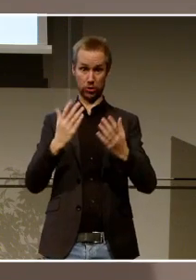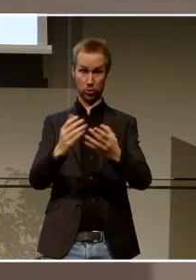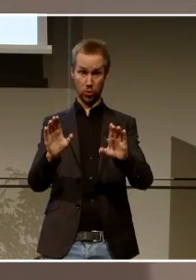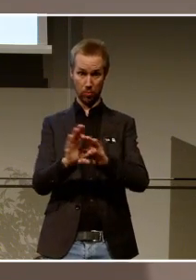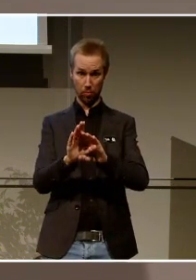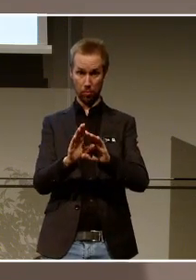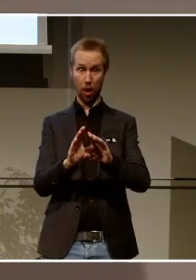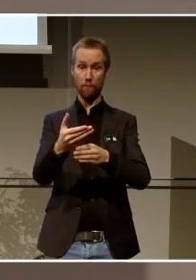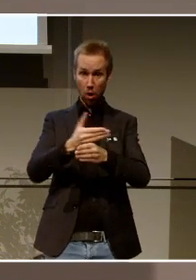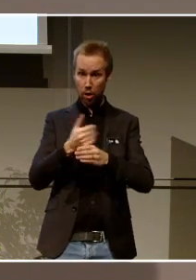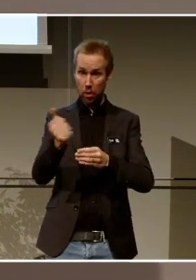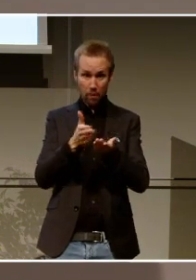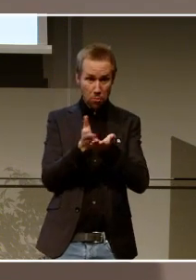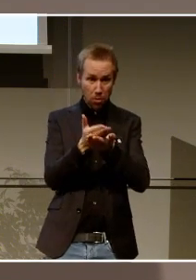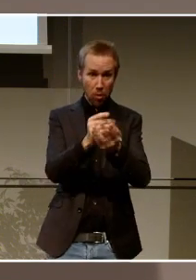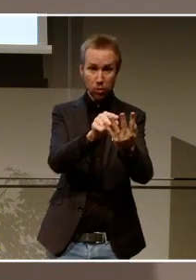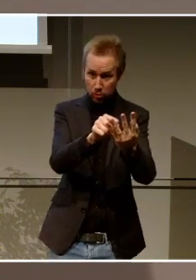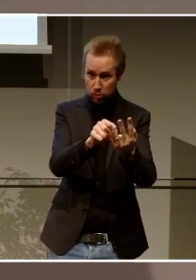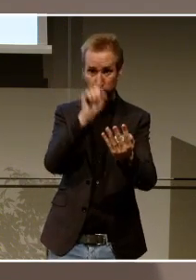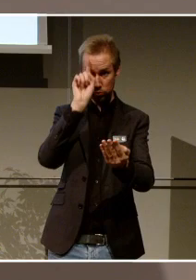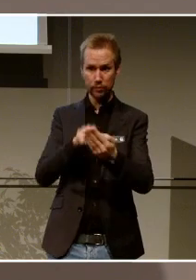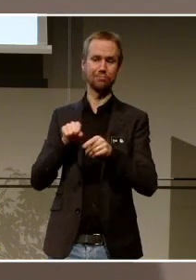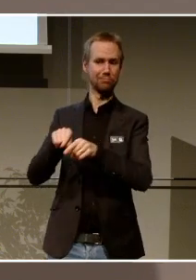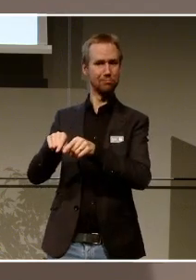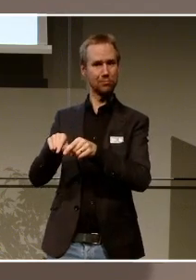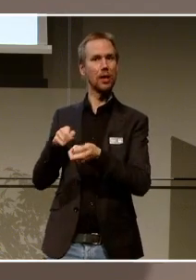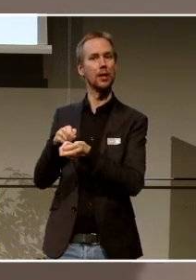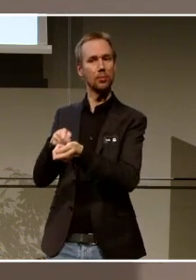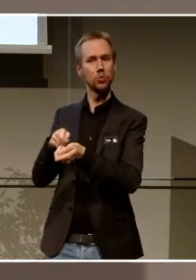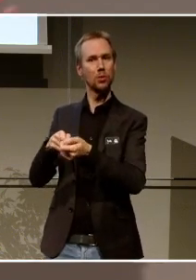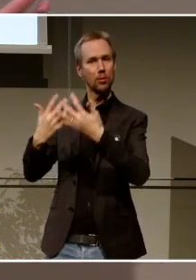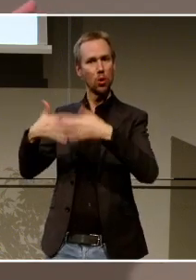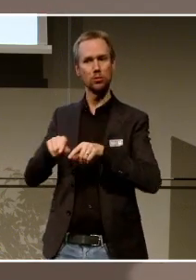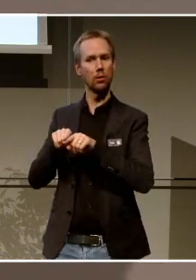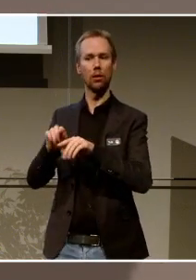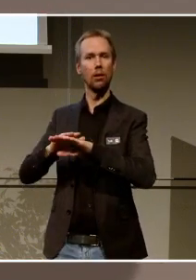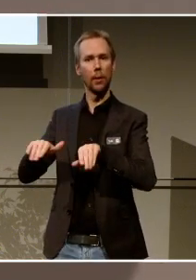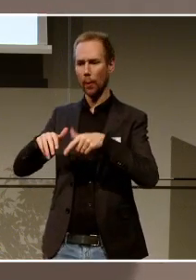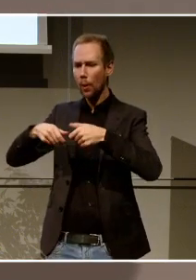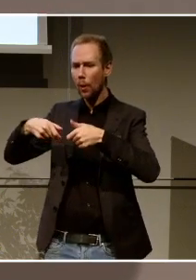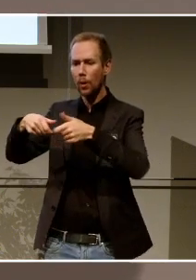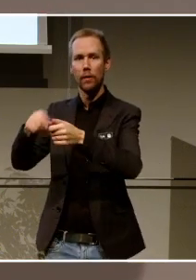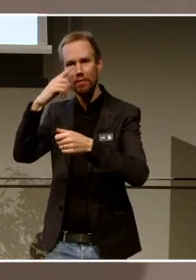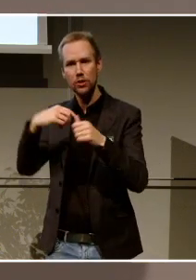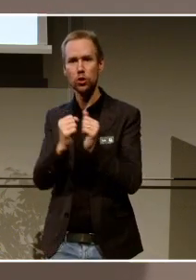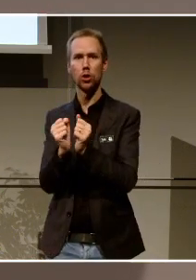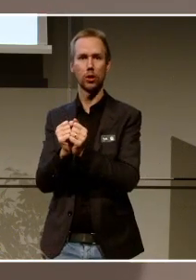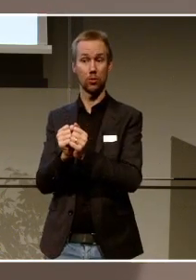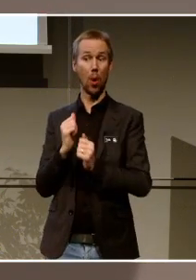saker. Och på samma sätt, använd metaforen för dammsugaren när ni möter ett nytt